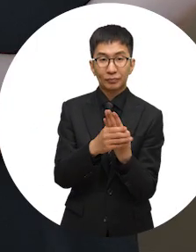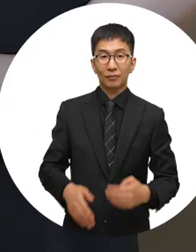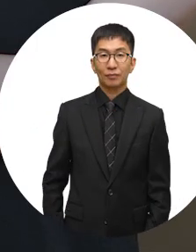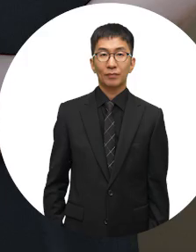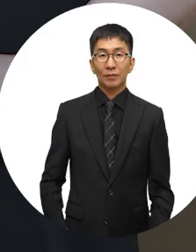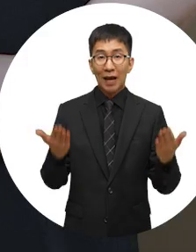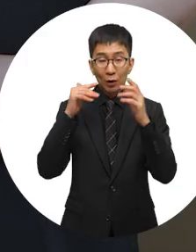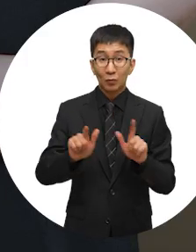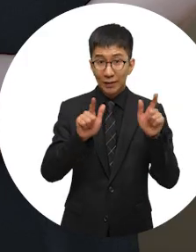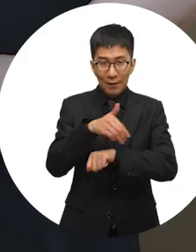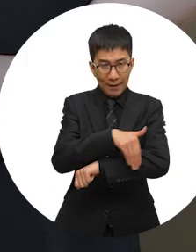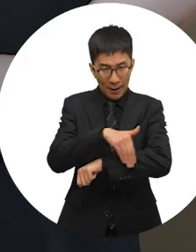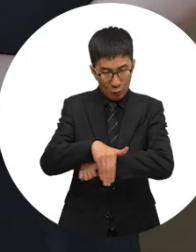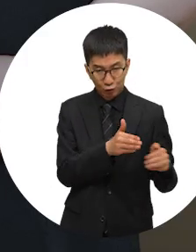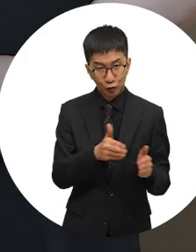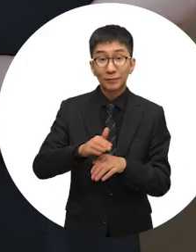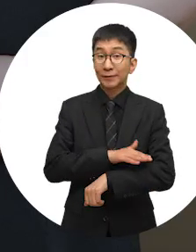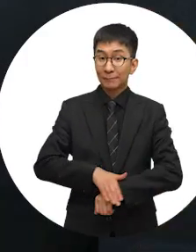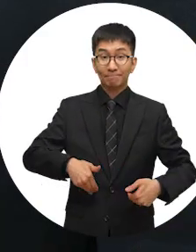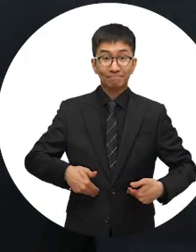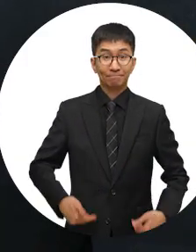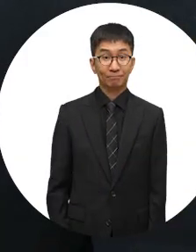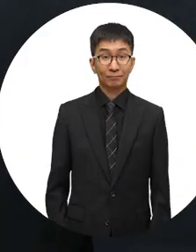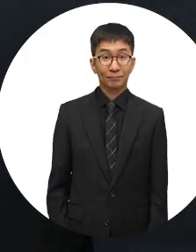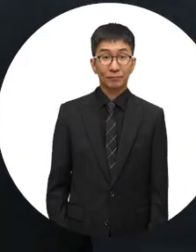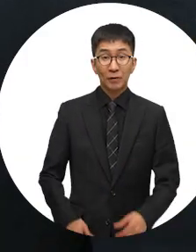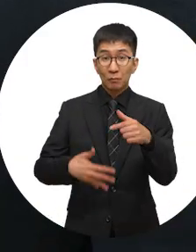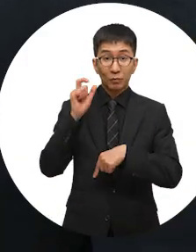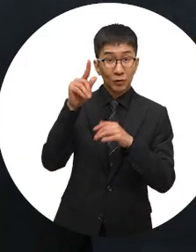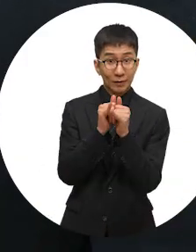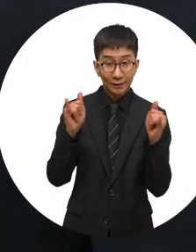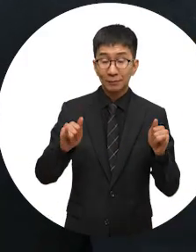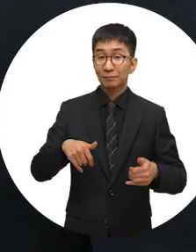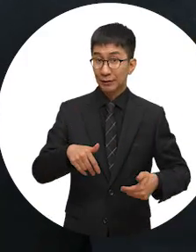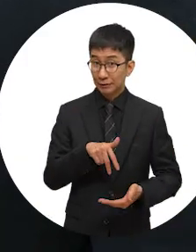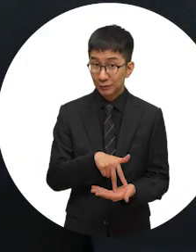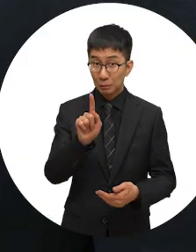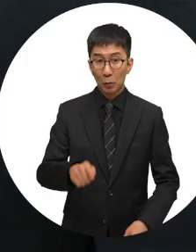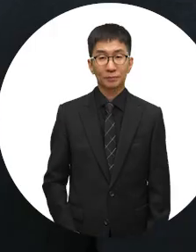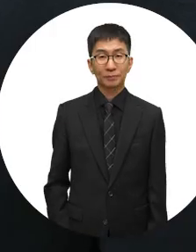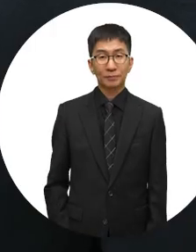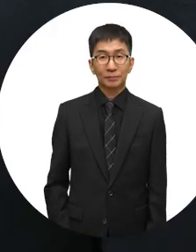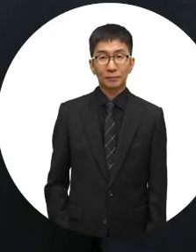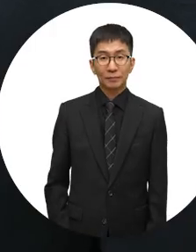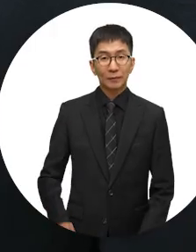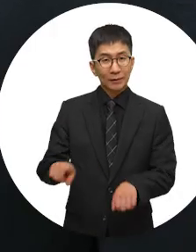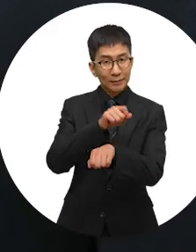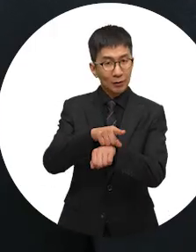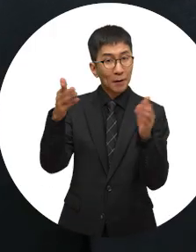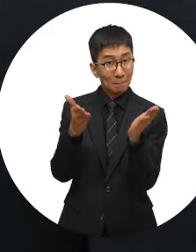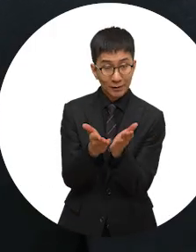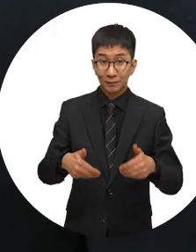생활을 계획하고 준비하는 것이 핵심입니다. 소프트웨어 우수 전형의 경우 계열 적합성에 더욱 중점을 두어 평가가